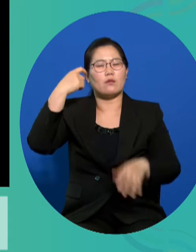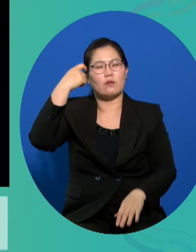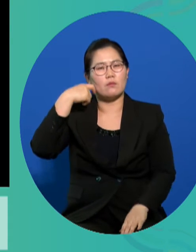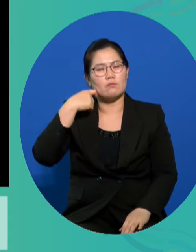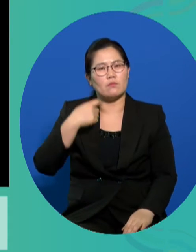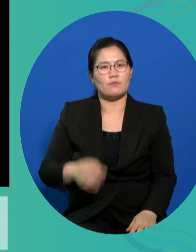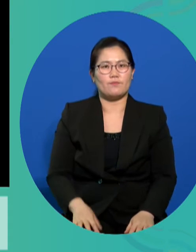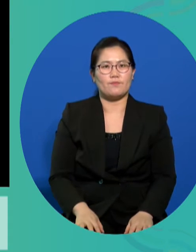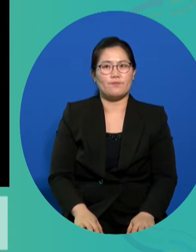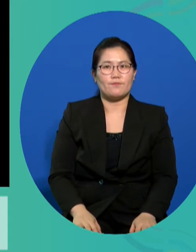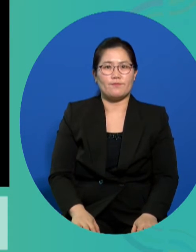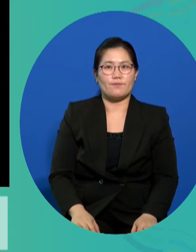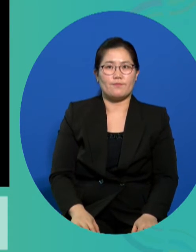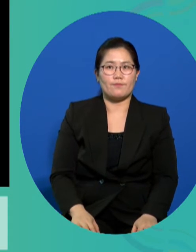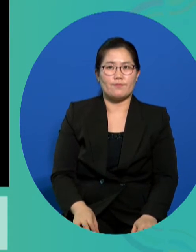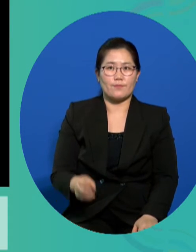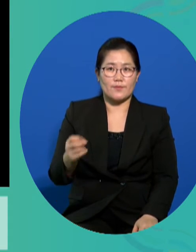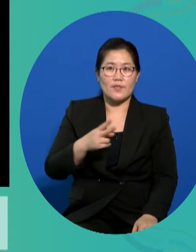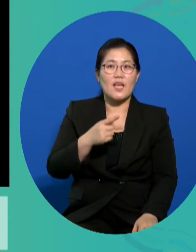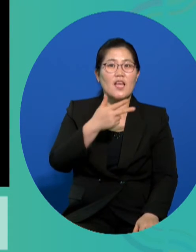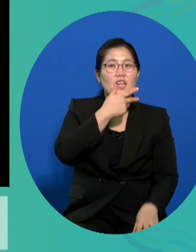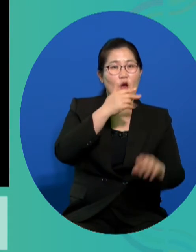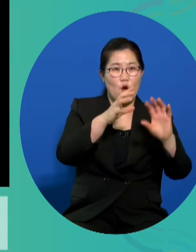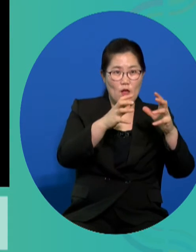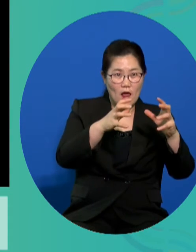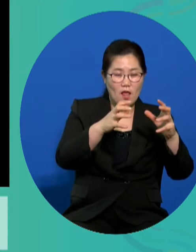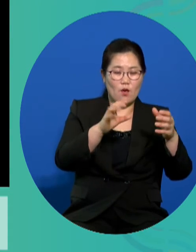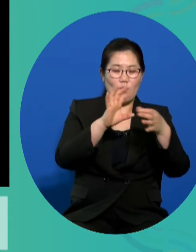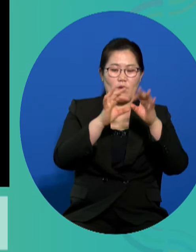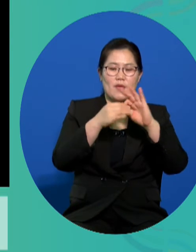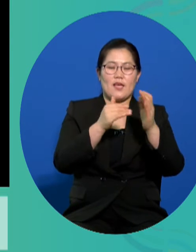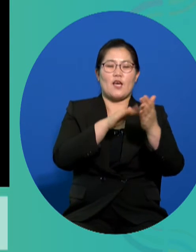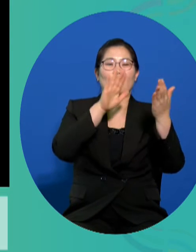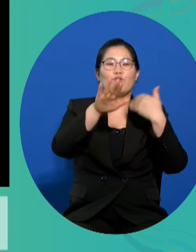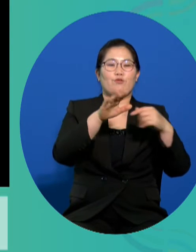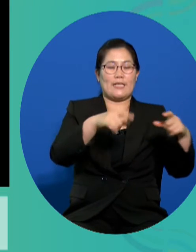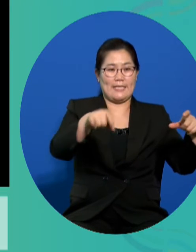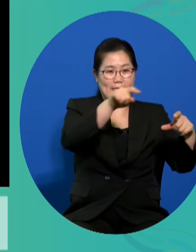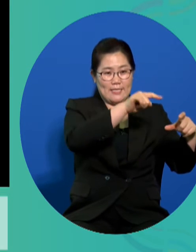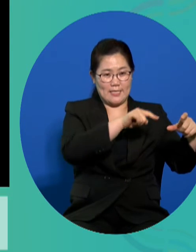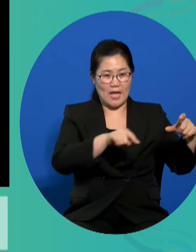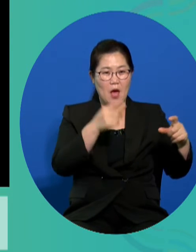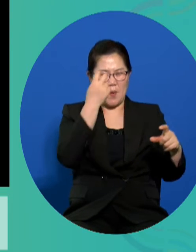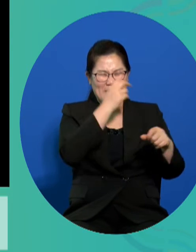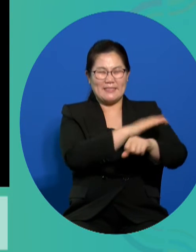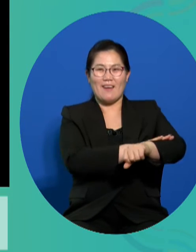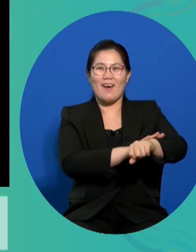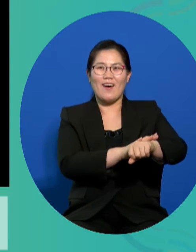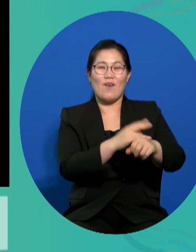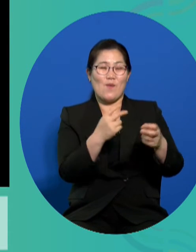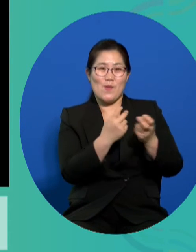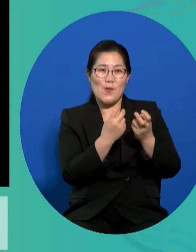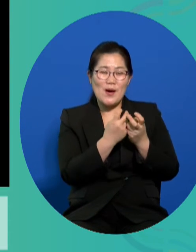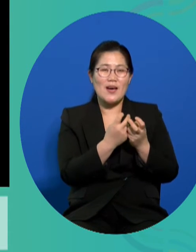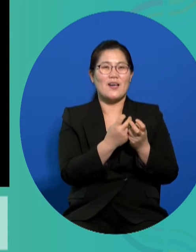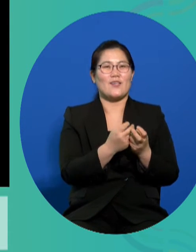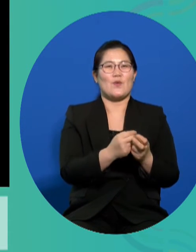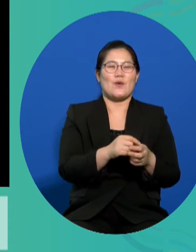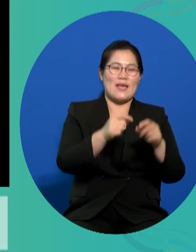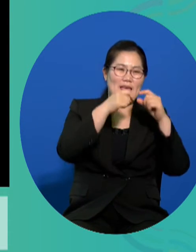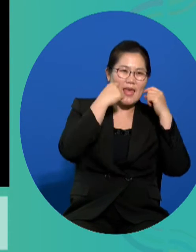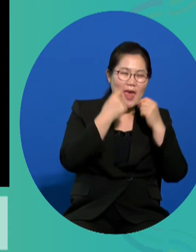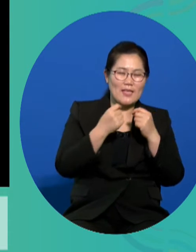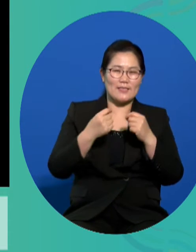관리 거버넌스를 실질적으로 막 발족을 시켜서 중앙 정부하고 지방 정부 그리고 민간 단체